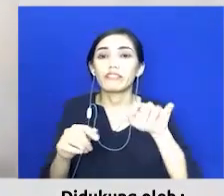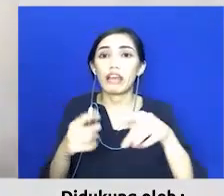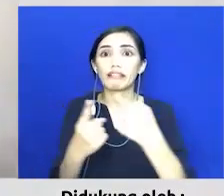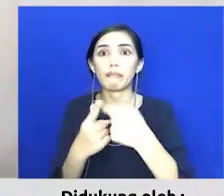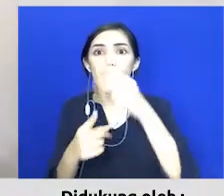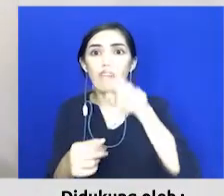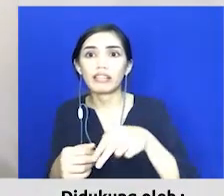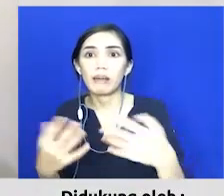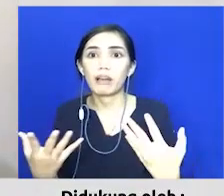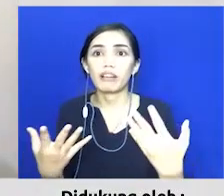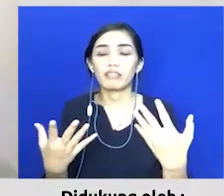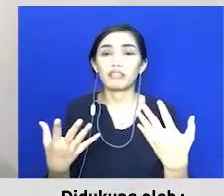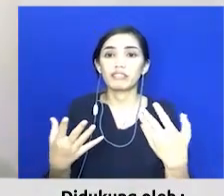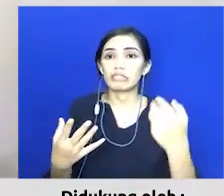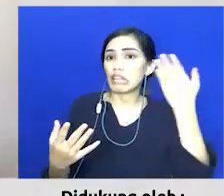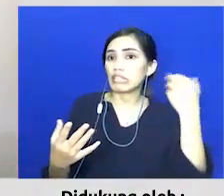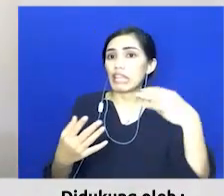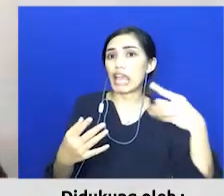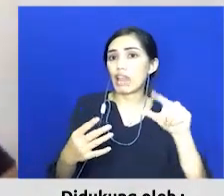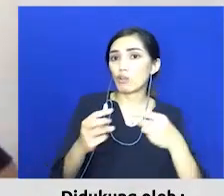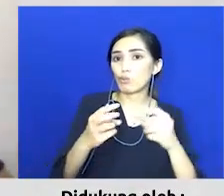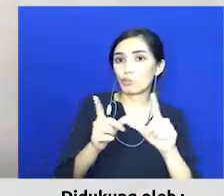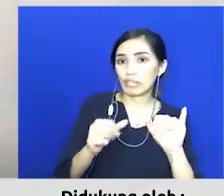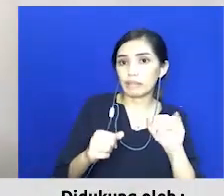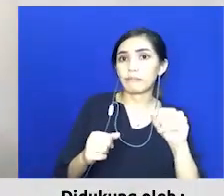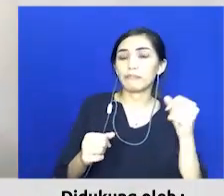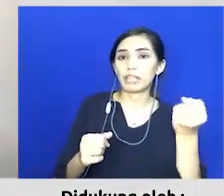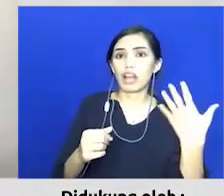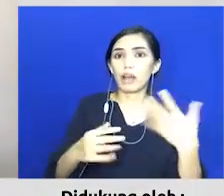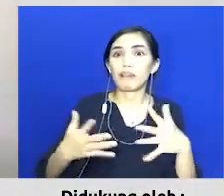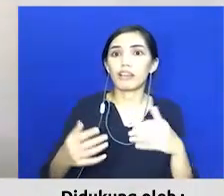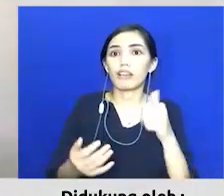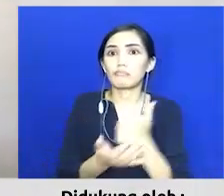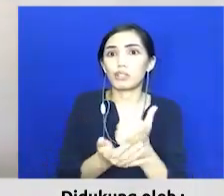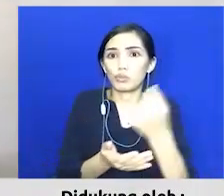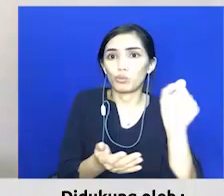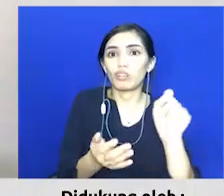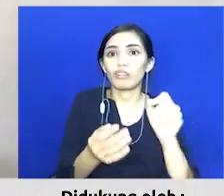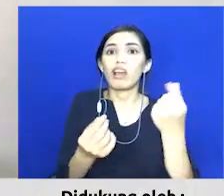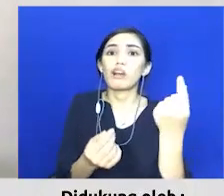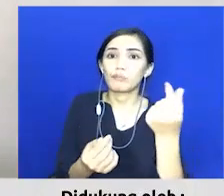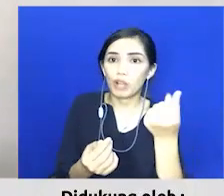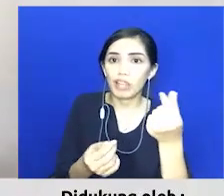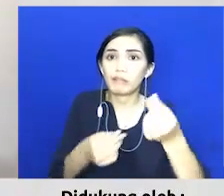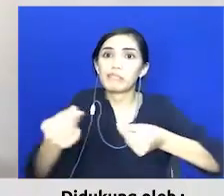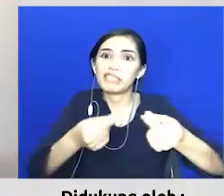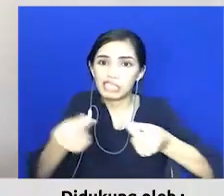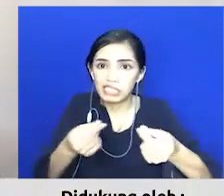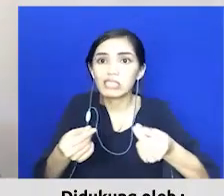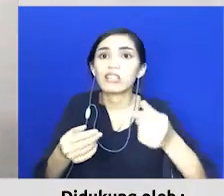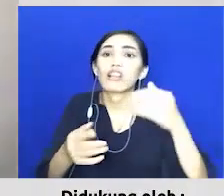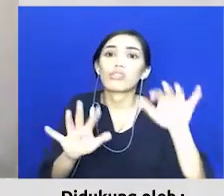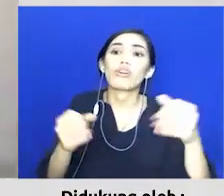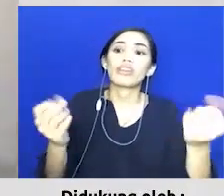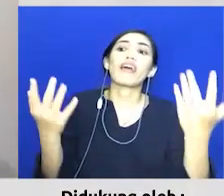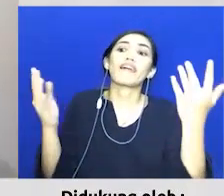pun juga kan tahu-tahu ada ya impor ini apa dan segala macam, dan makinlah gak makin susah bergerak itu